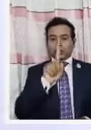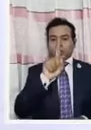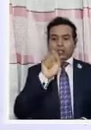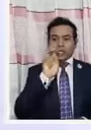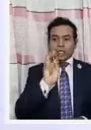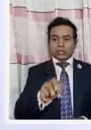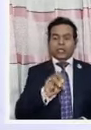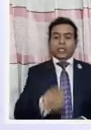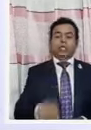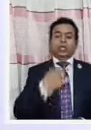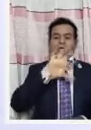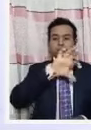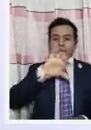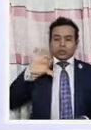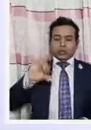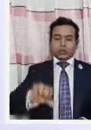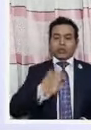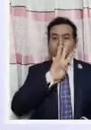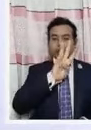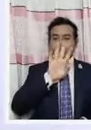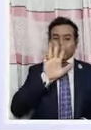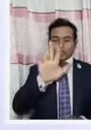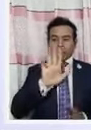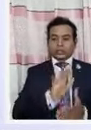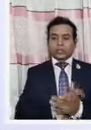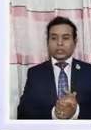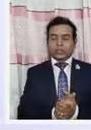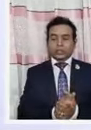চলমান আছে। গত 24 ঘন্টায় নমুনা সংগ্রহ হয়েছে